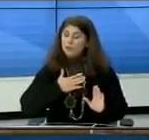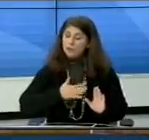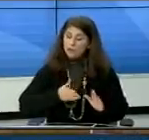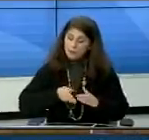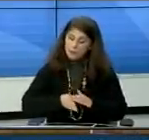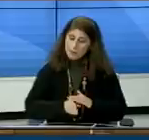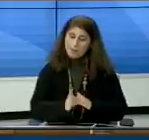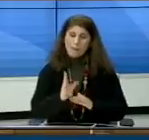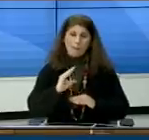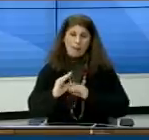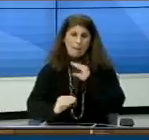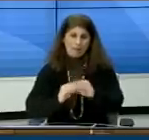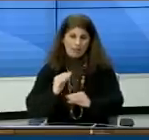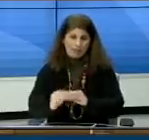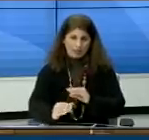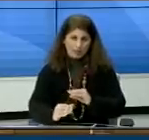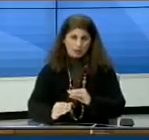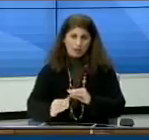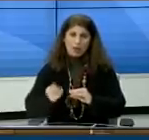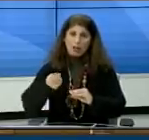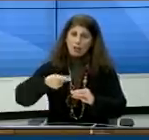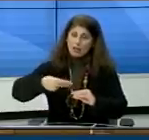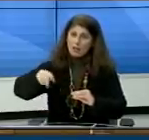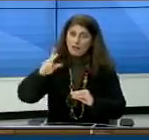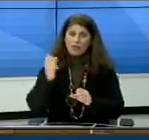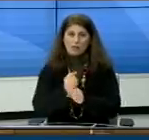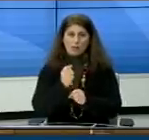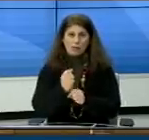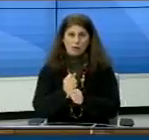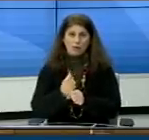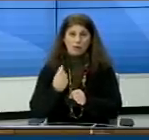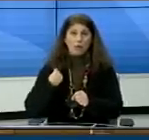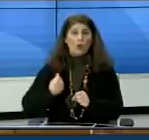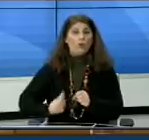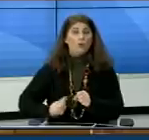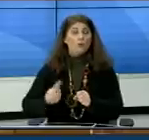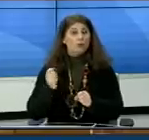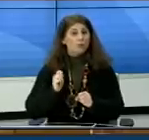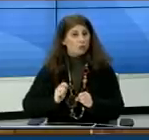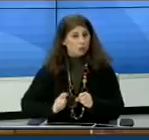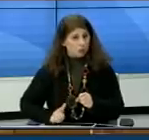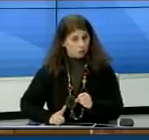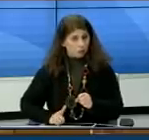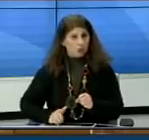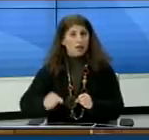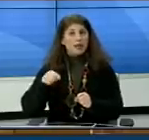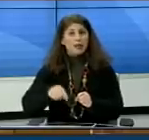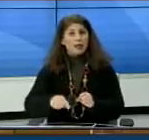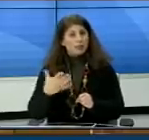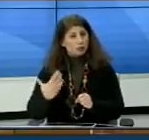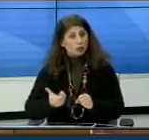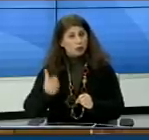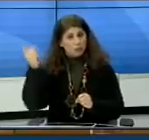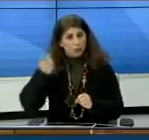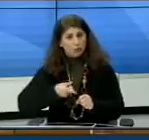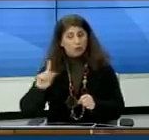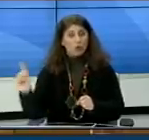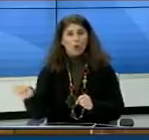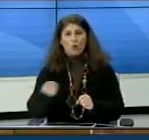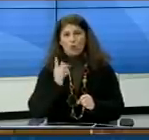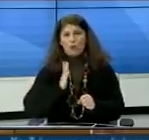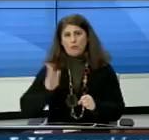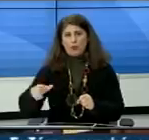των επενδύσεων να αυξάνεται η απασχόληση και ο δημόσιος πλούτος και σε αυτό να έχουν μερίδιο όλοι οι